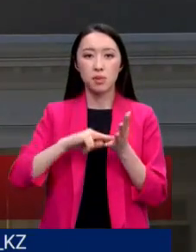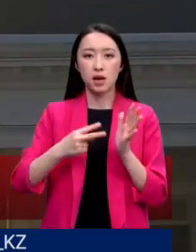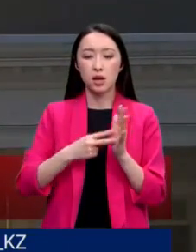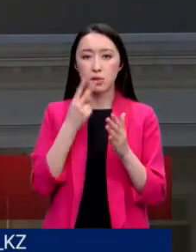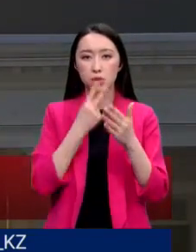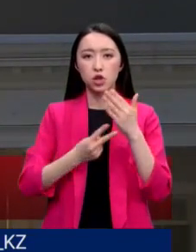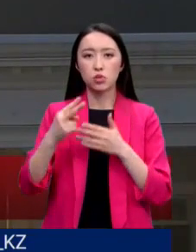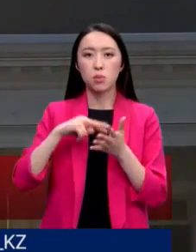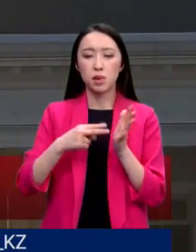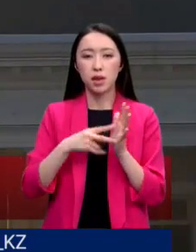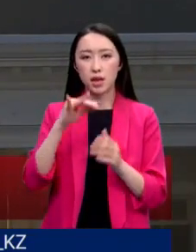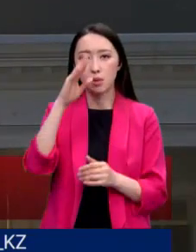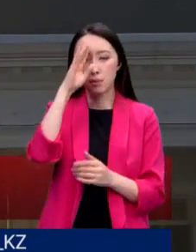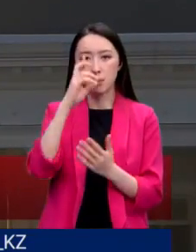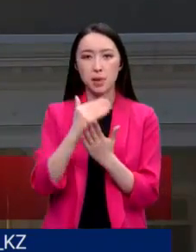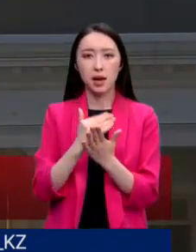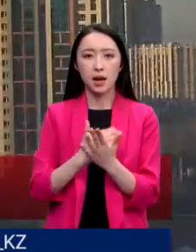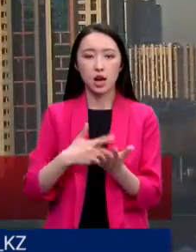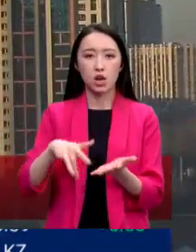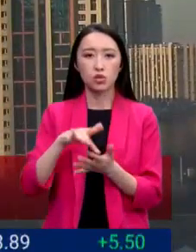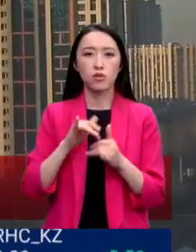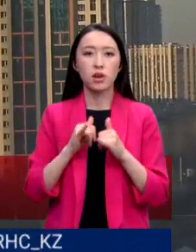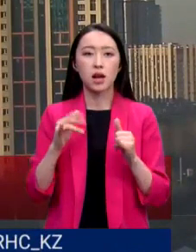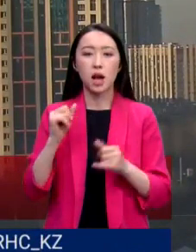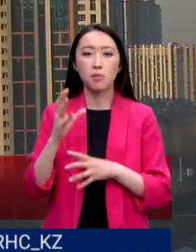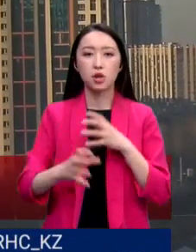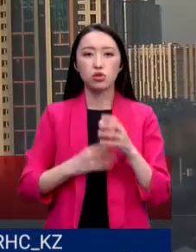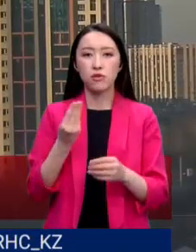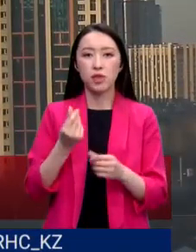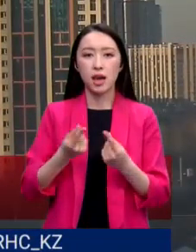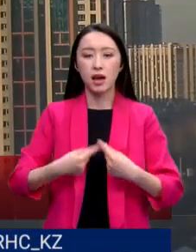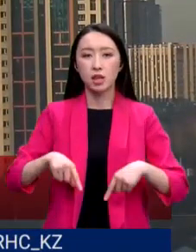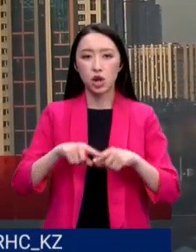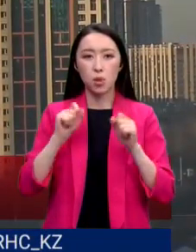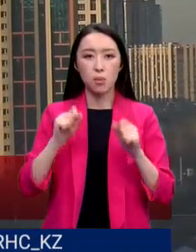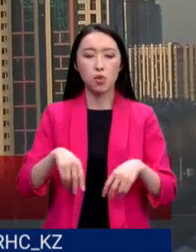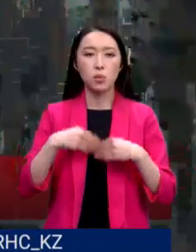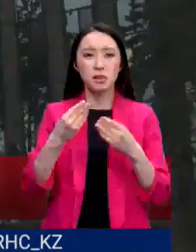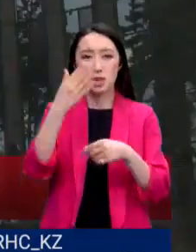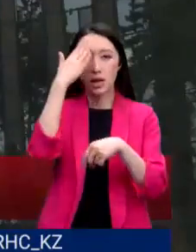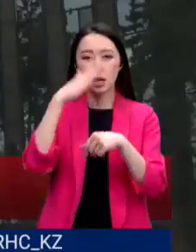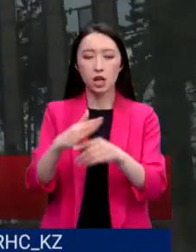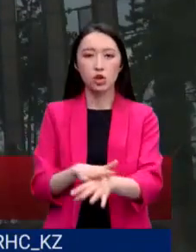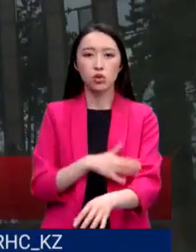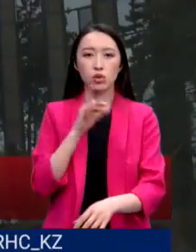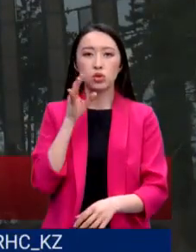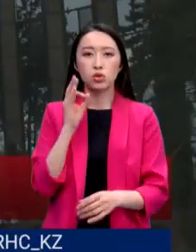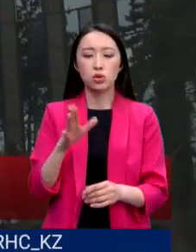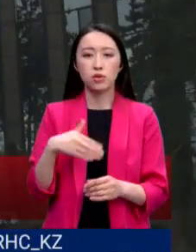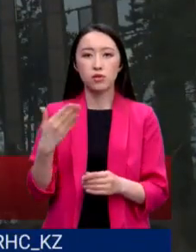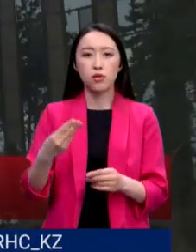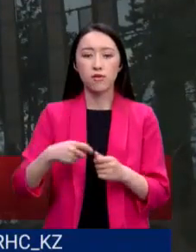предусмотренных планами и программами городского развития. А международные финансовые организации могут предоставить таким матом долгосрочное